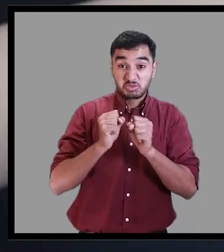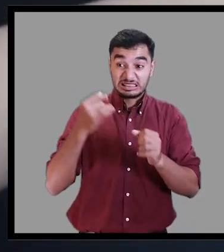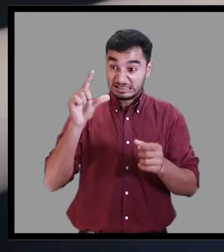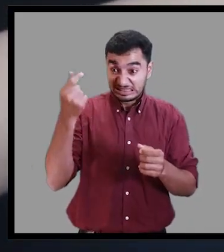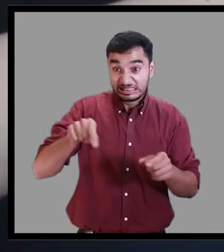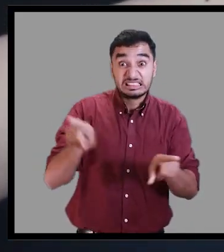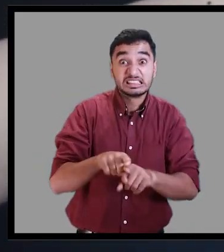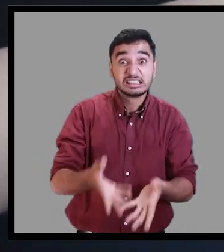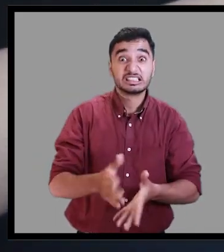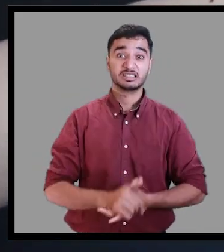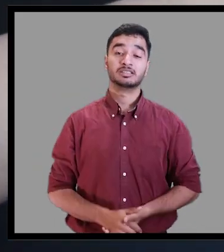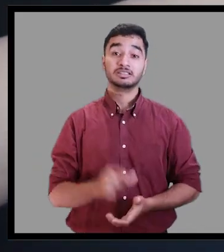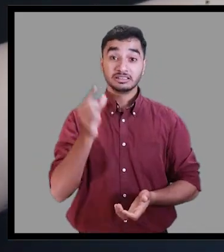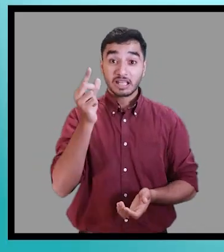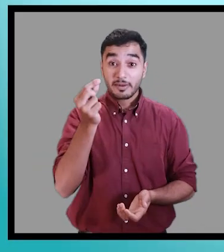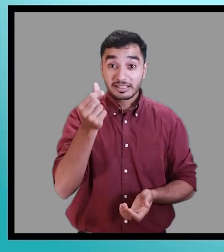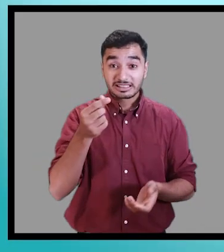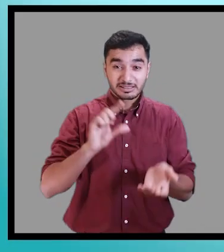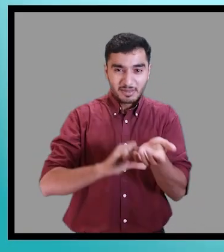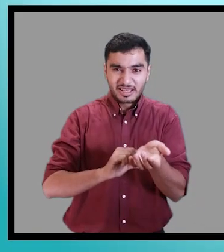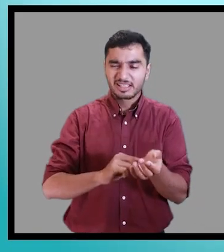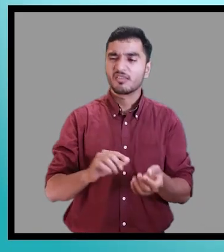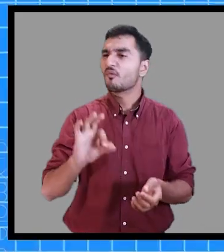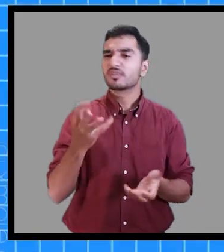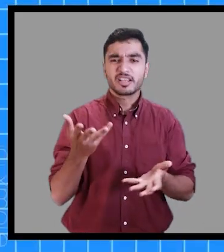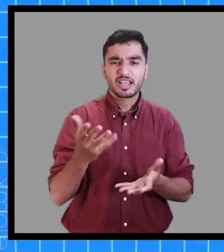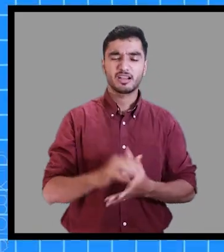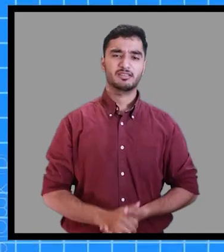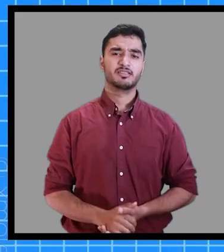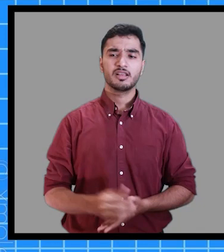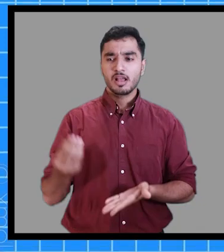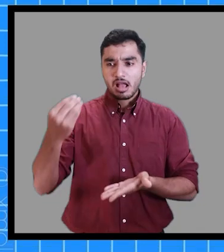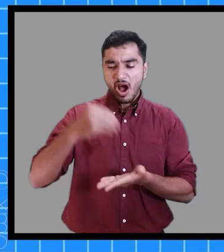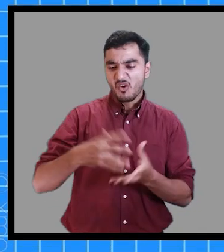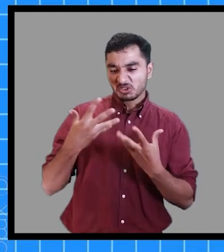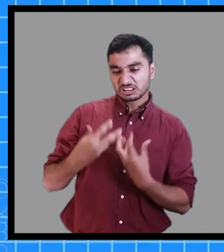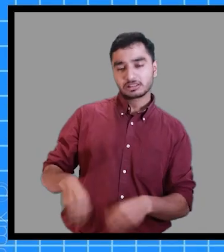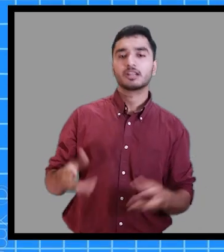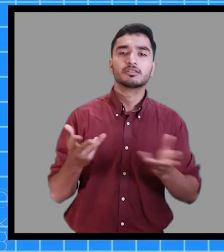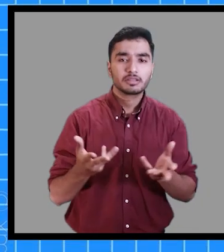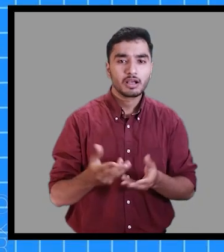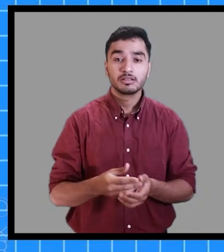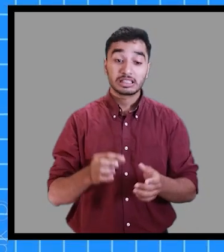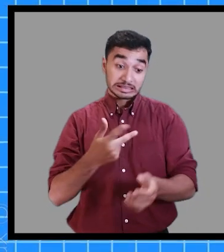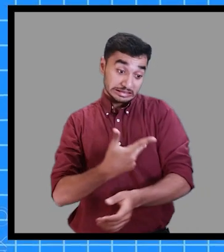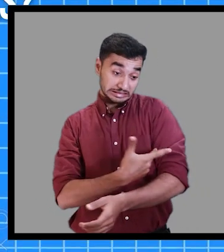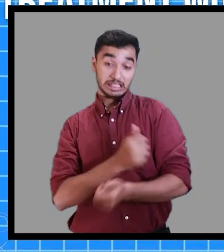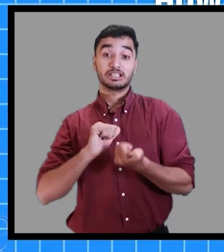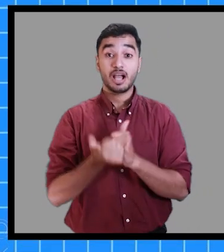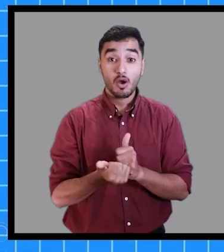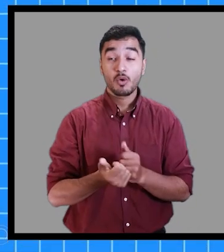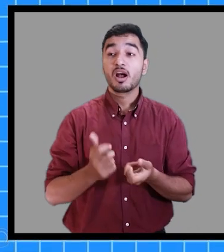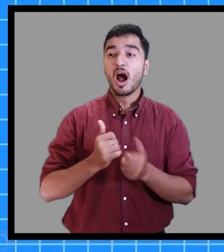उससे कई गुना ज़्यादा ये जहरीली बीमारी है। डायबिटीज मेलाइटिस होती कैसे है, इसके होने से नुकसानात क्या क्या होते हैं,